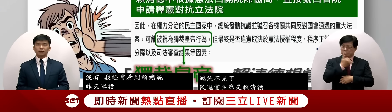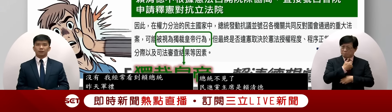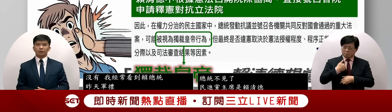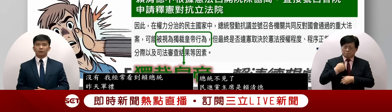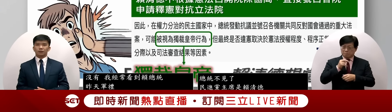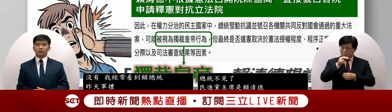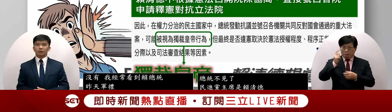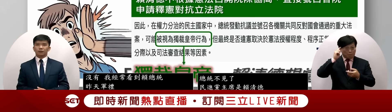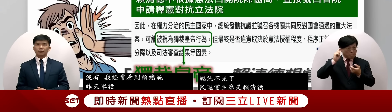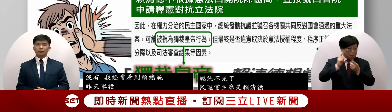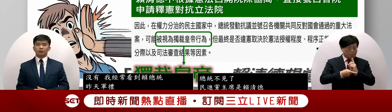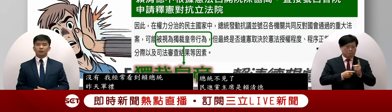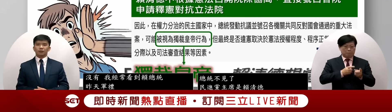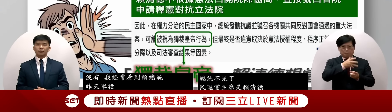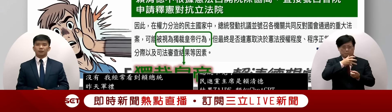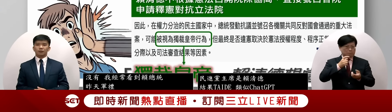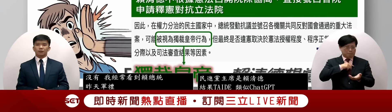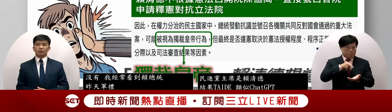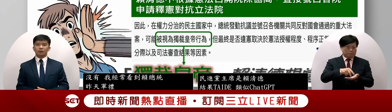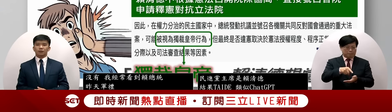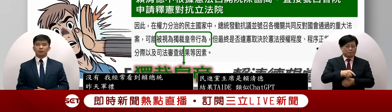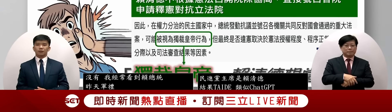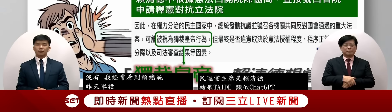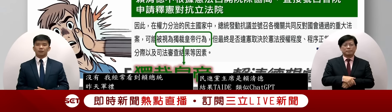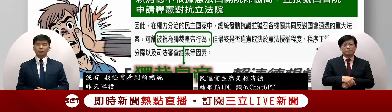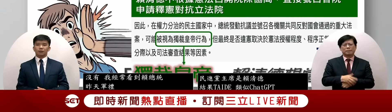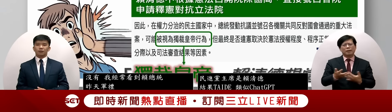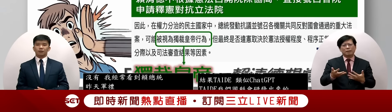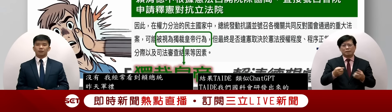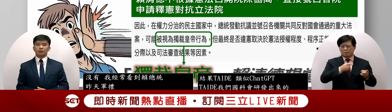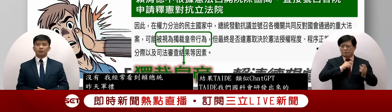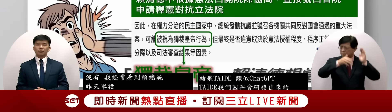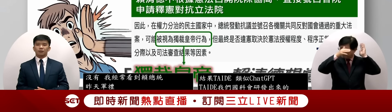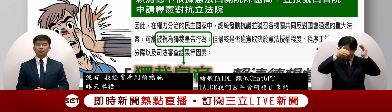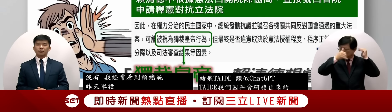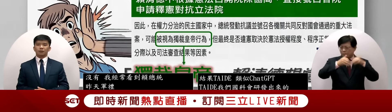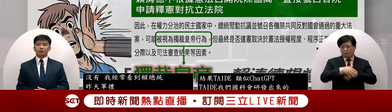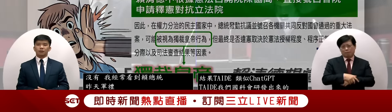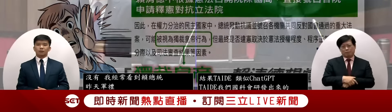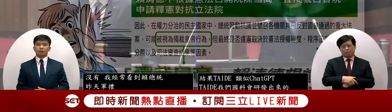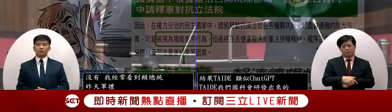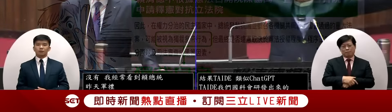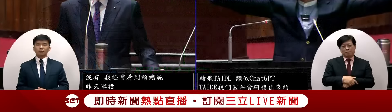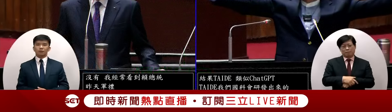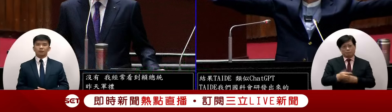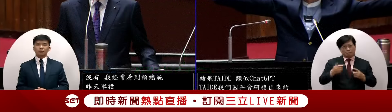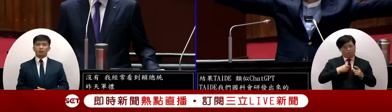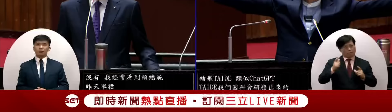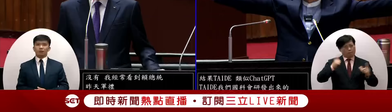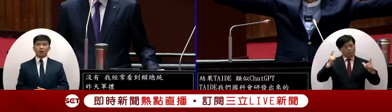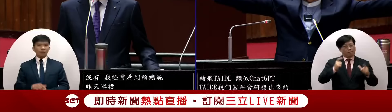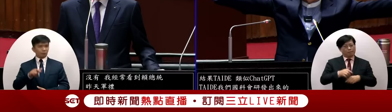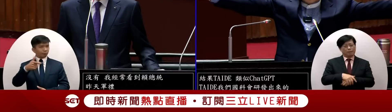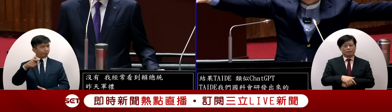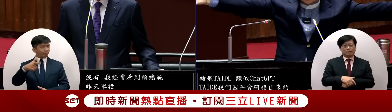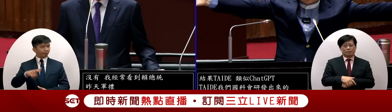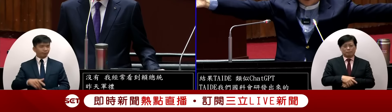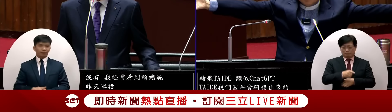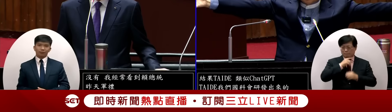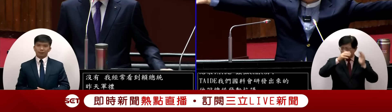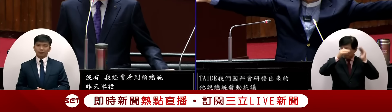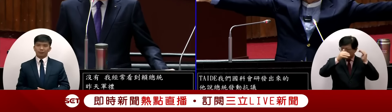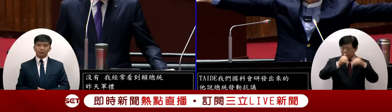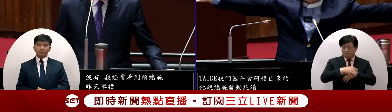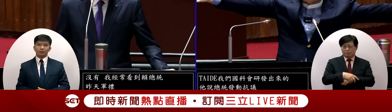视为独裁皇帝行为。他是皇帝啊 ，Emperor， 帝王啊， 不是这样子。 他是帝